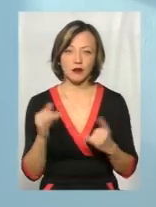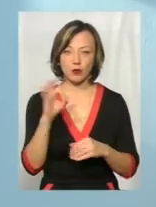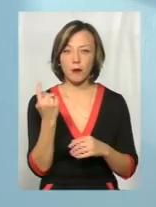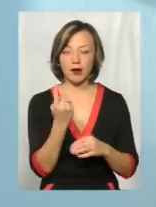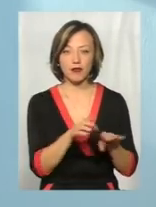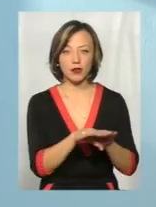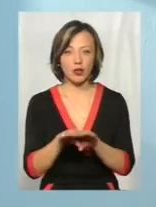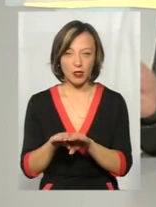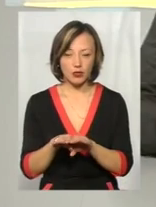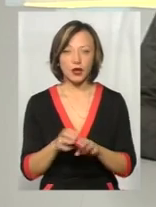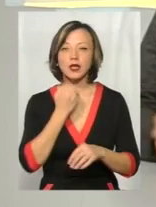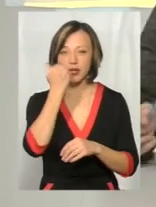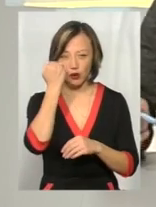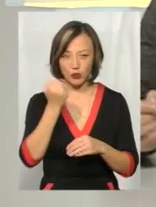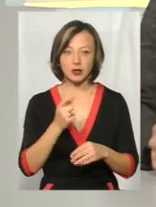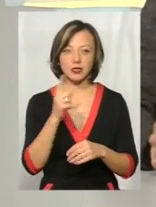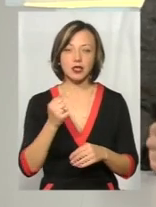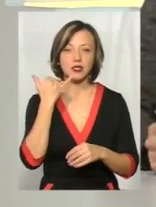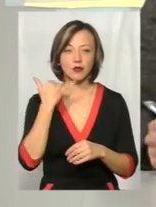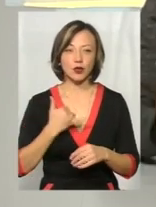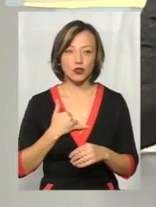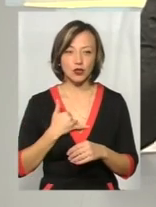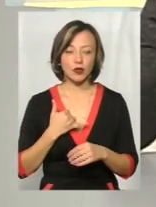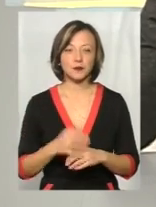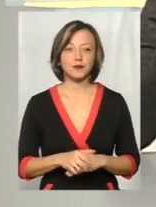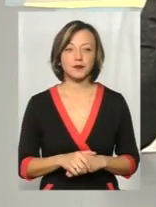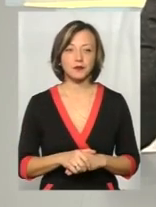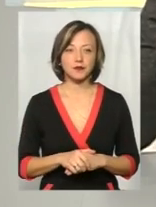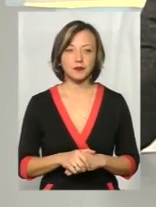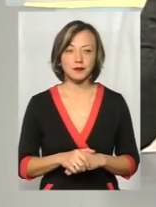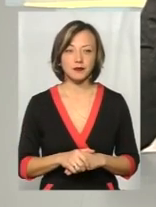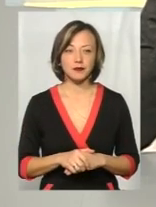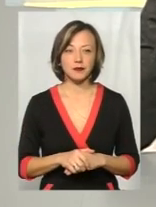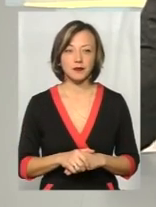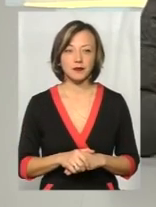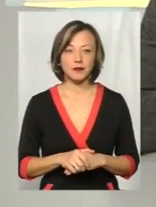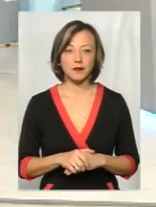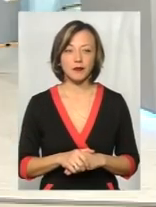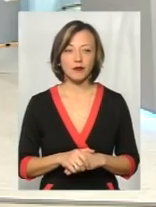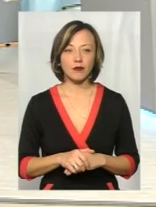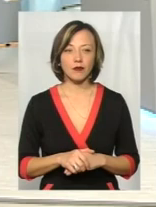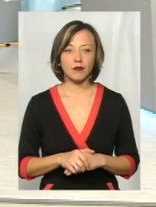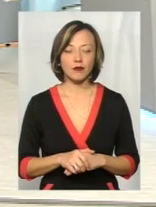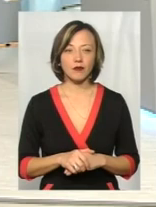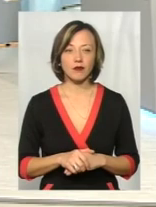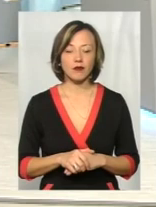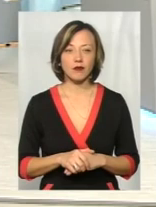первинну ланку. Дякую за дзвіночок. І в нас щось... Я вас